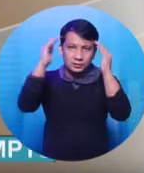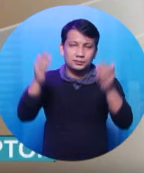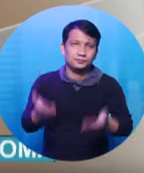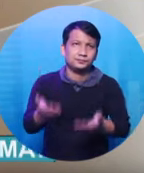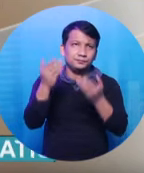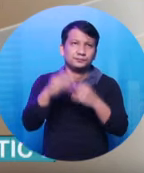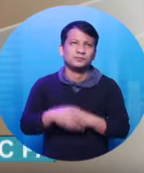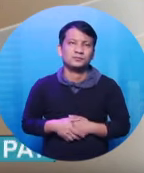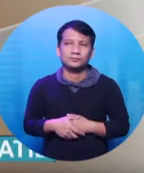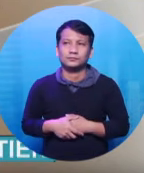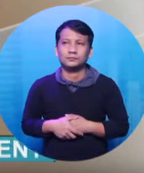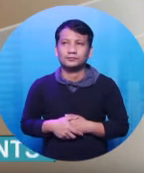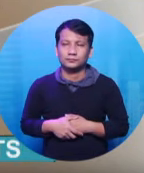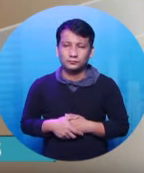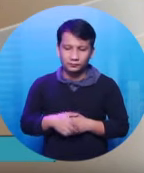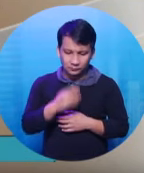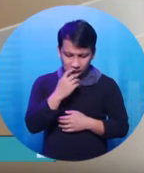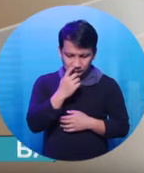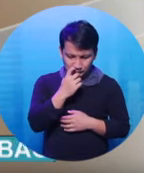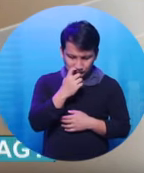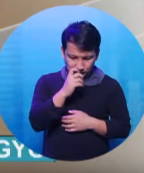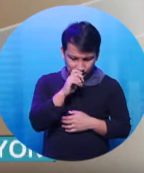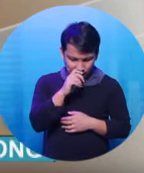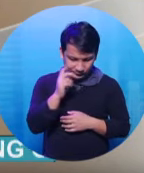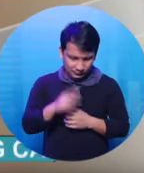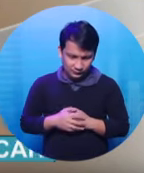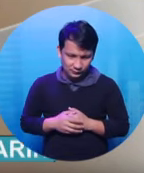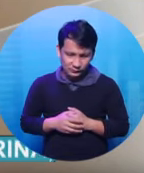Okay. So, Ma'am Criselda,